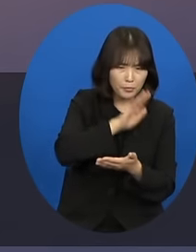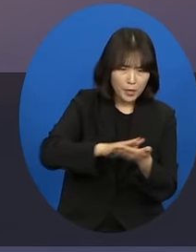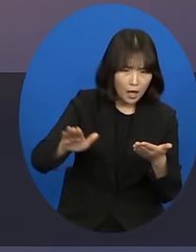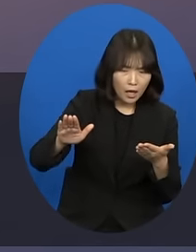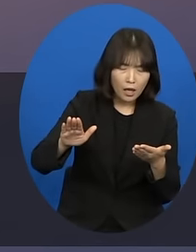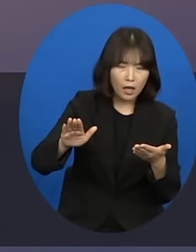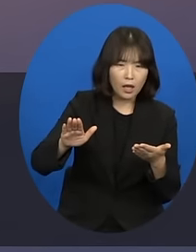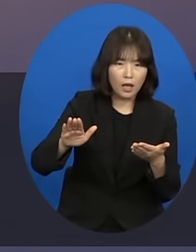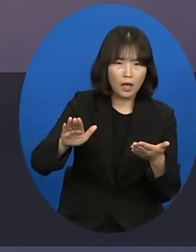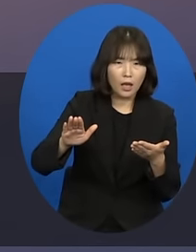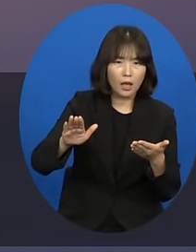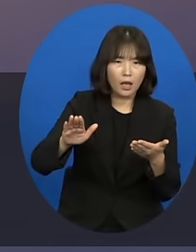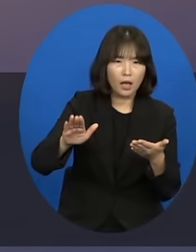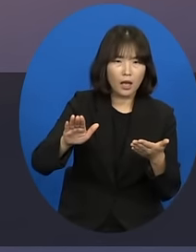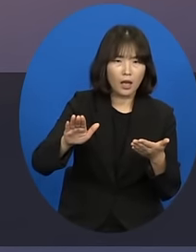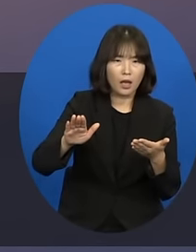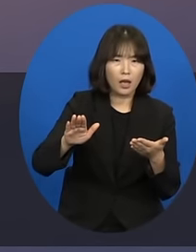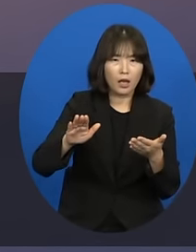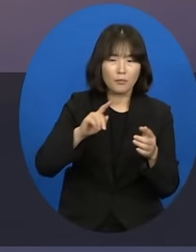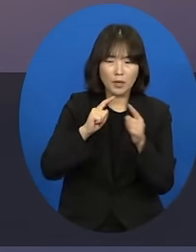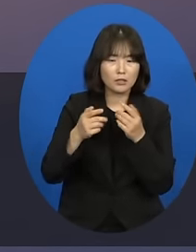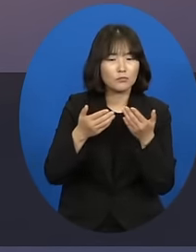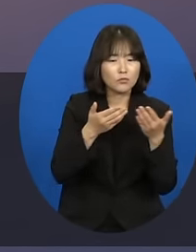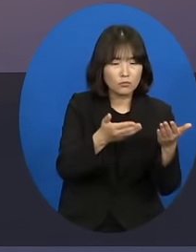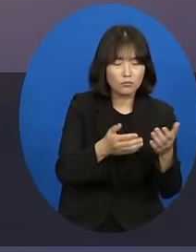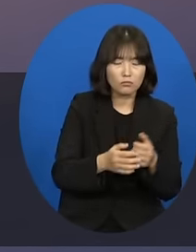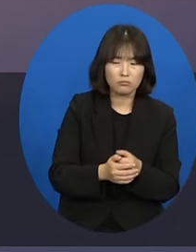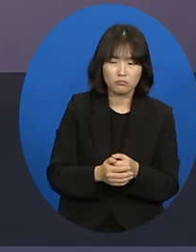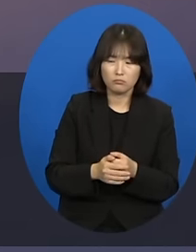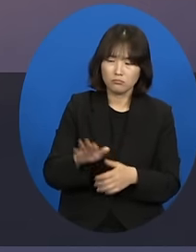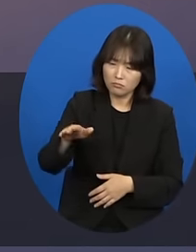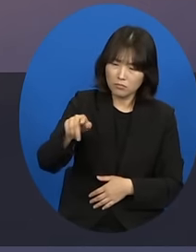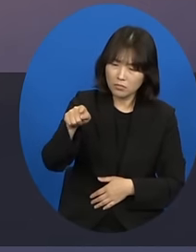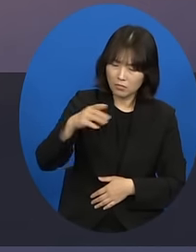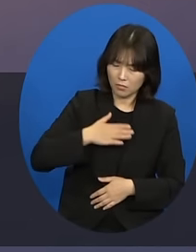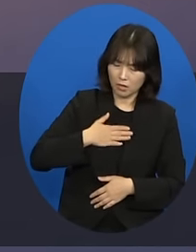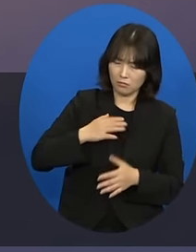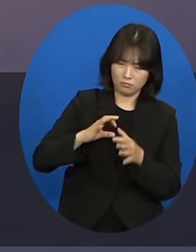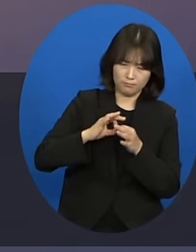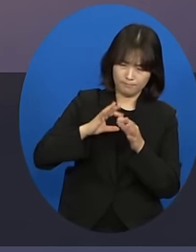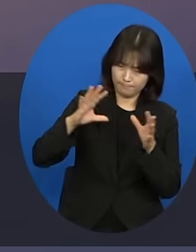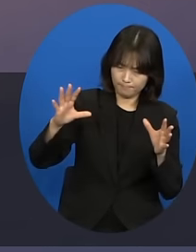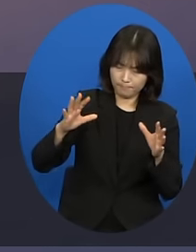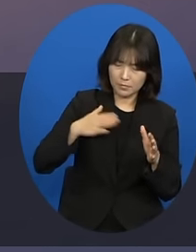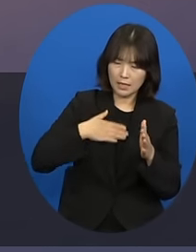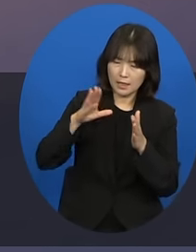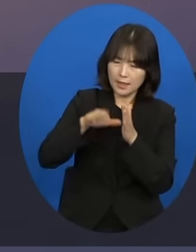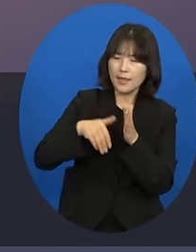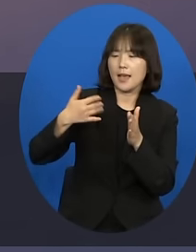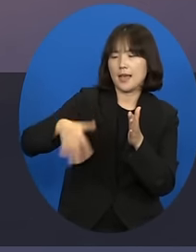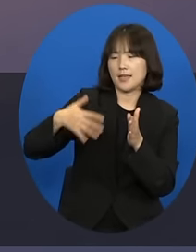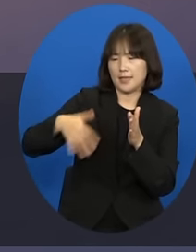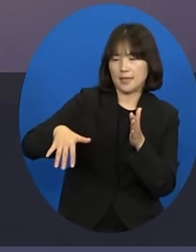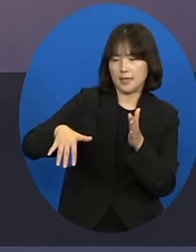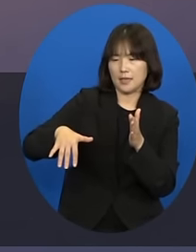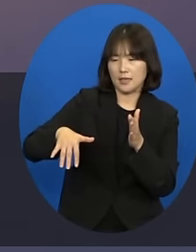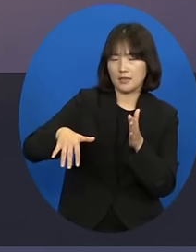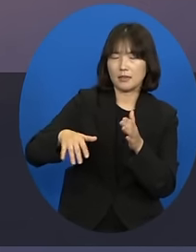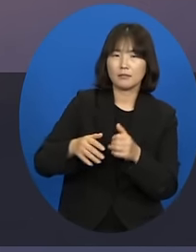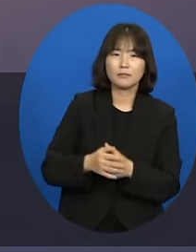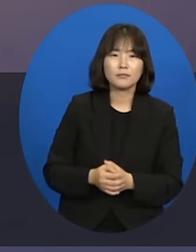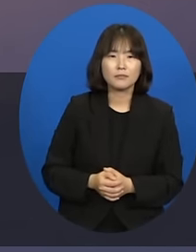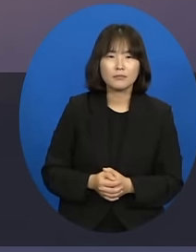합니다. 여자여 이것이 나와 무슨 상관이 있나이까. 내 때가 아직 이르지 아니하였나이다. 꿀밤을 맞아야지 아들이